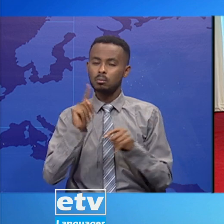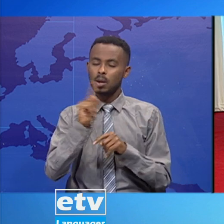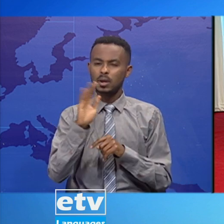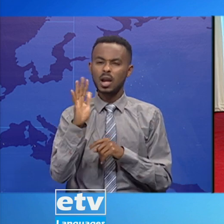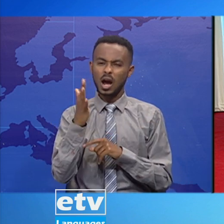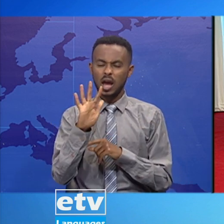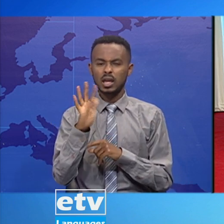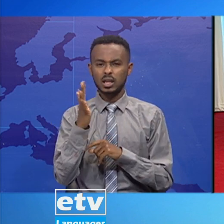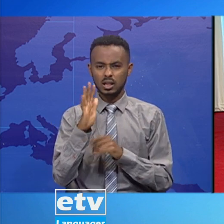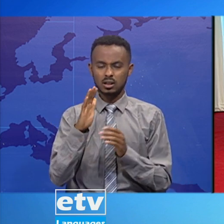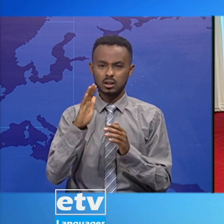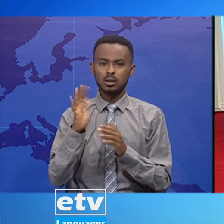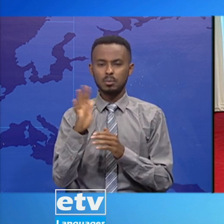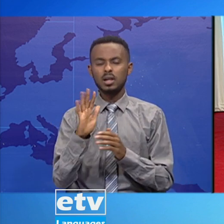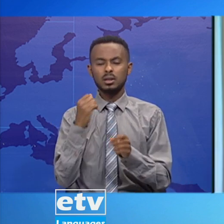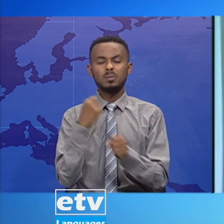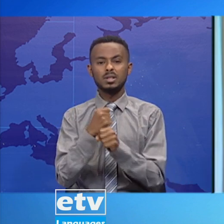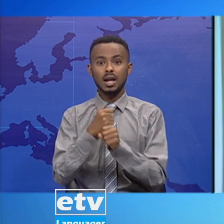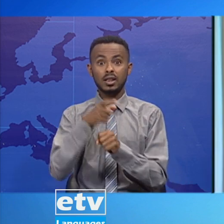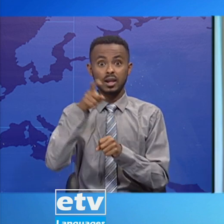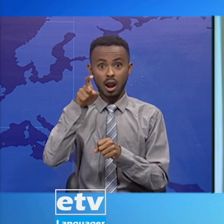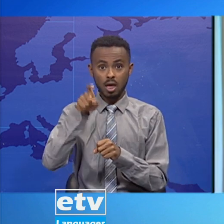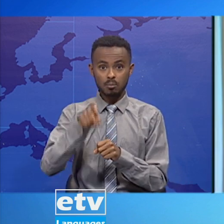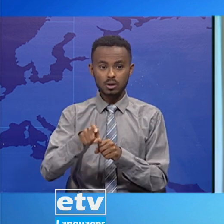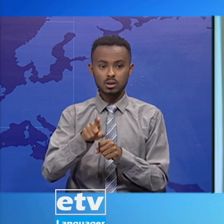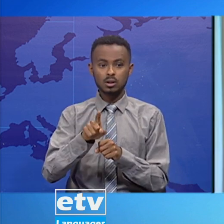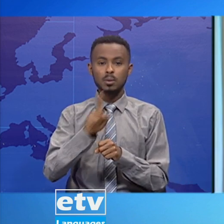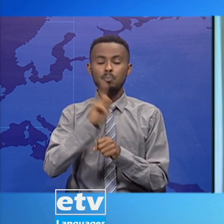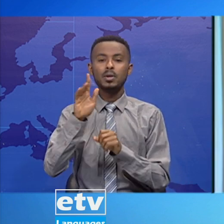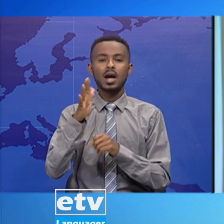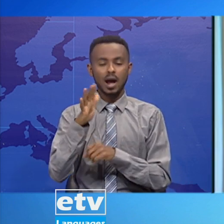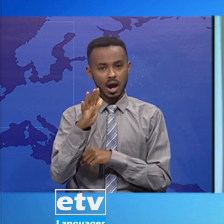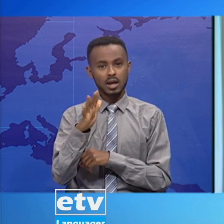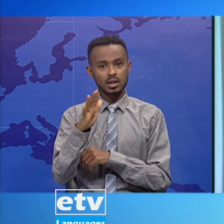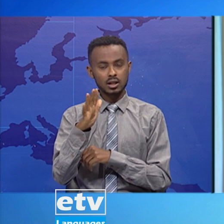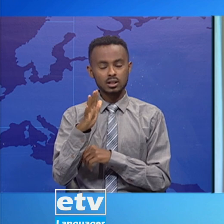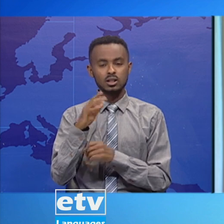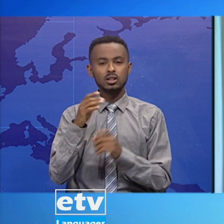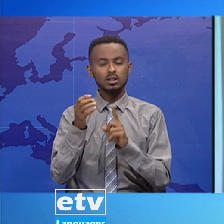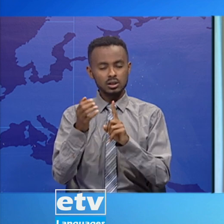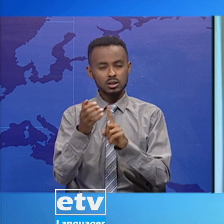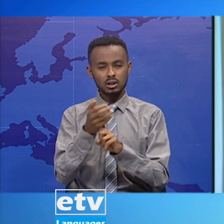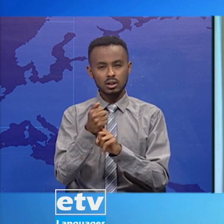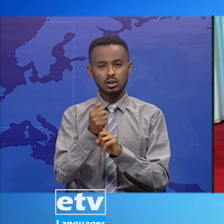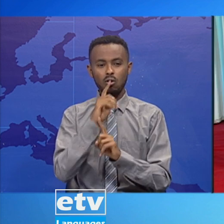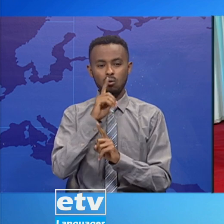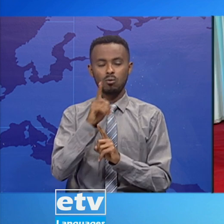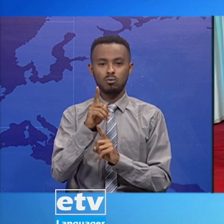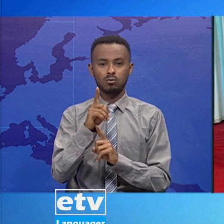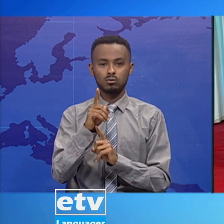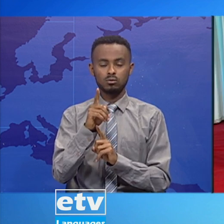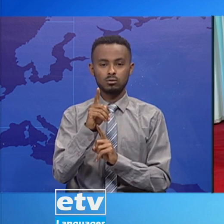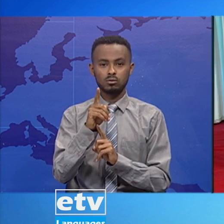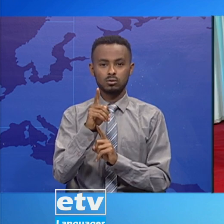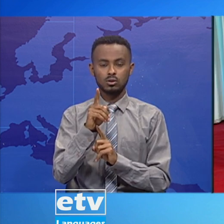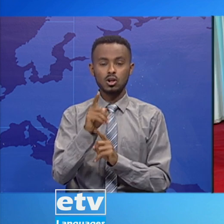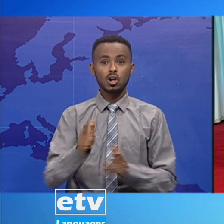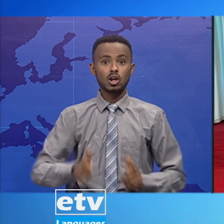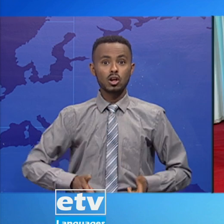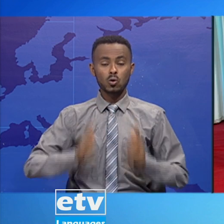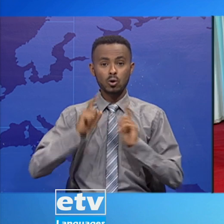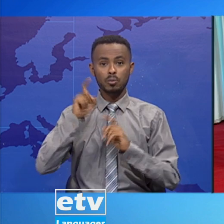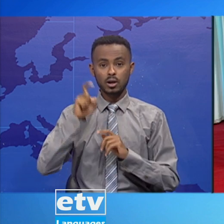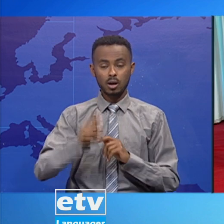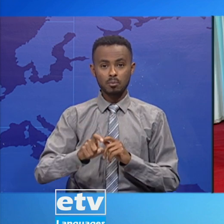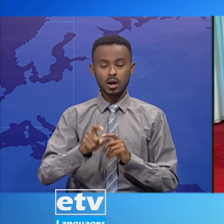አይነት መልክ መሰራት እንዳለበት ምን አይነት ይዘት ነው ሊኖረው